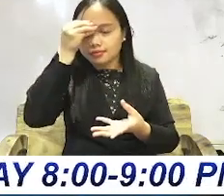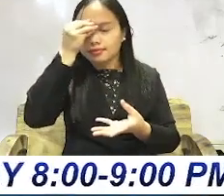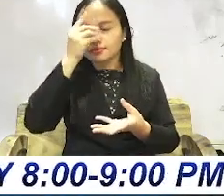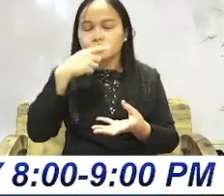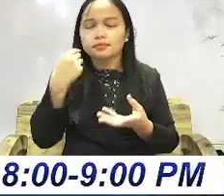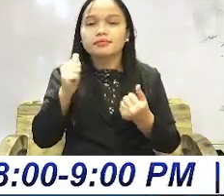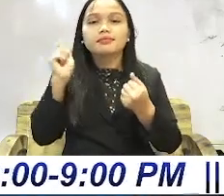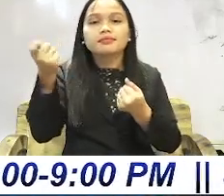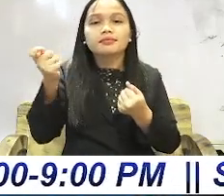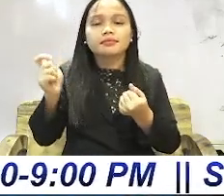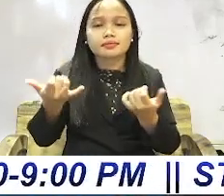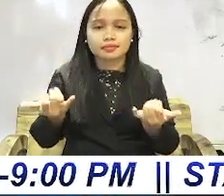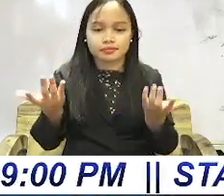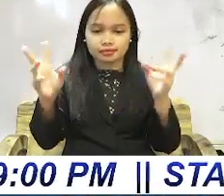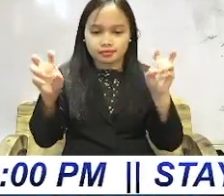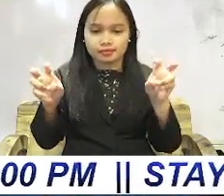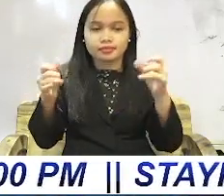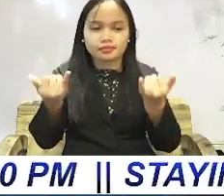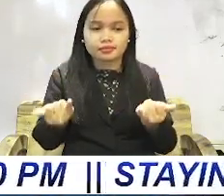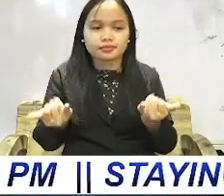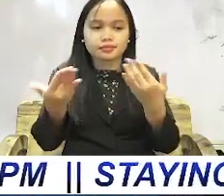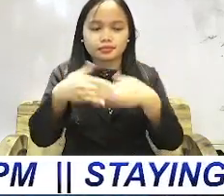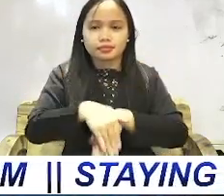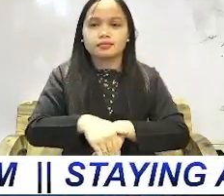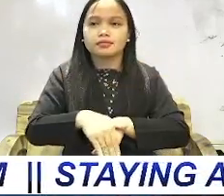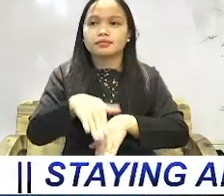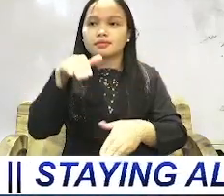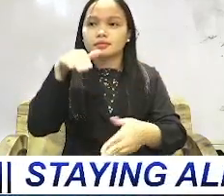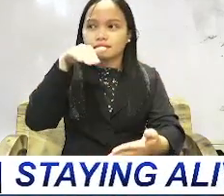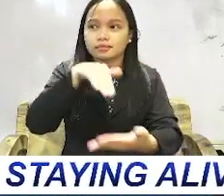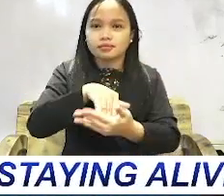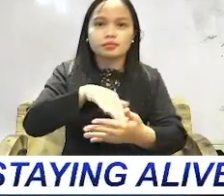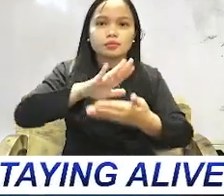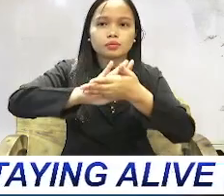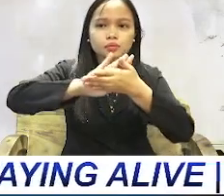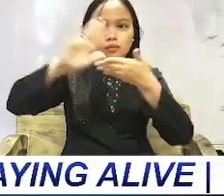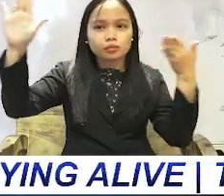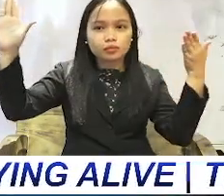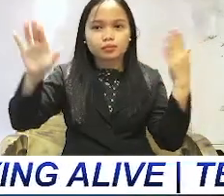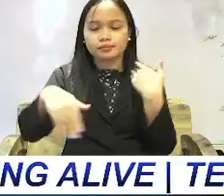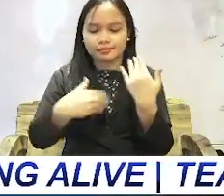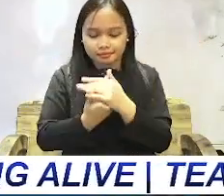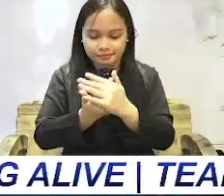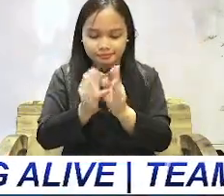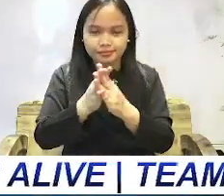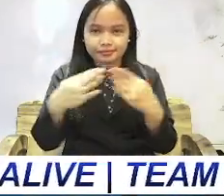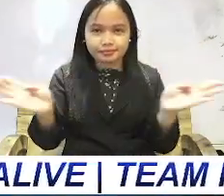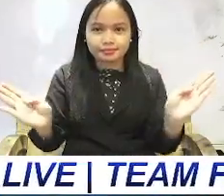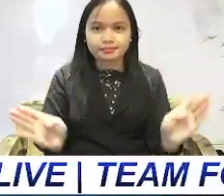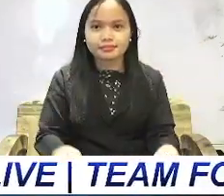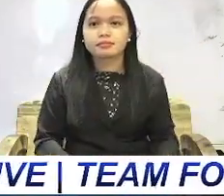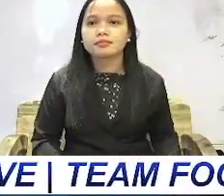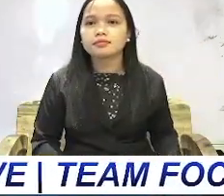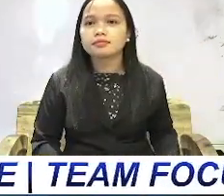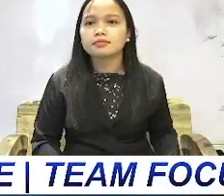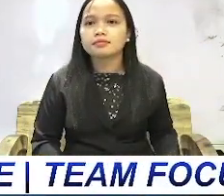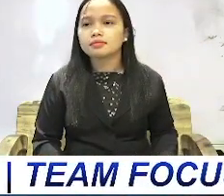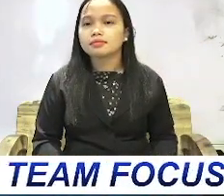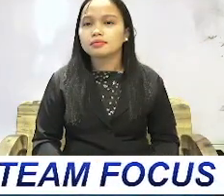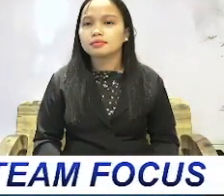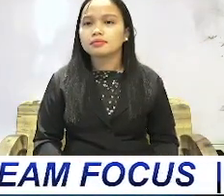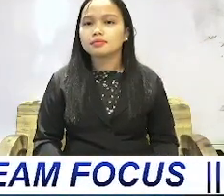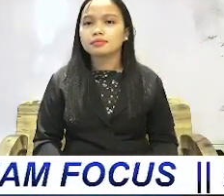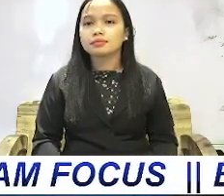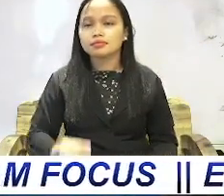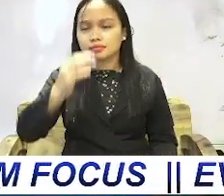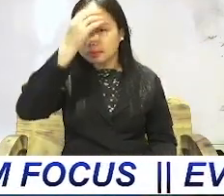at sa topic natin sa gabi. Amen. Amen. O muli, paki-enlarge nga natin ulit yung ano, sa Google Meet. Gusto ko lang kita